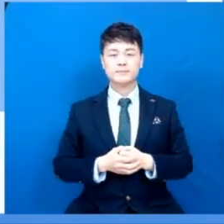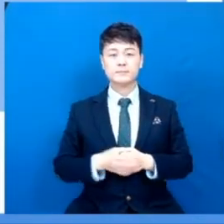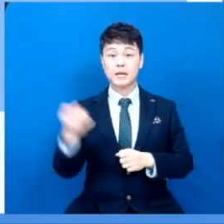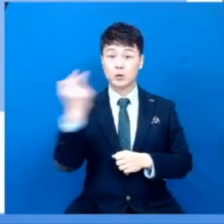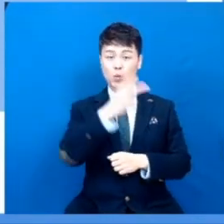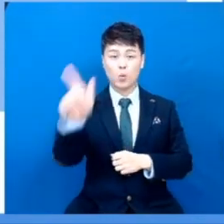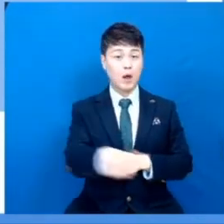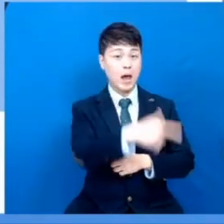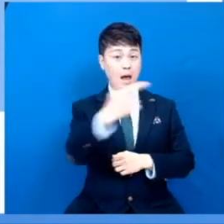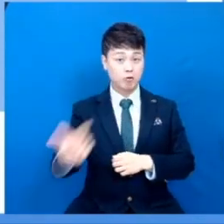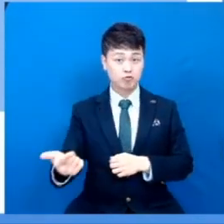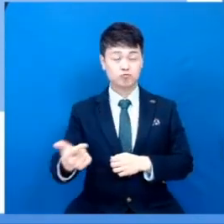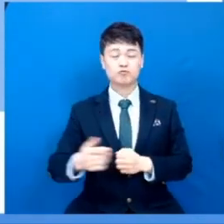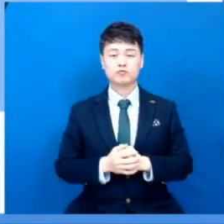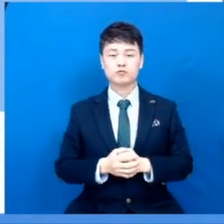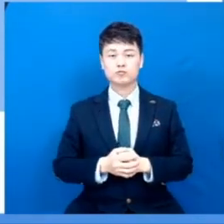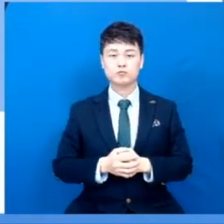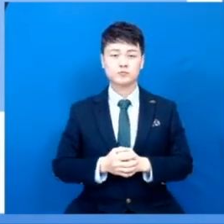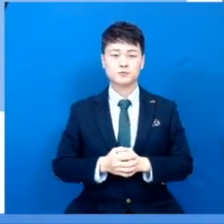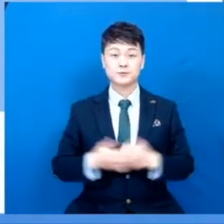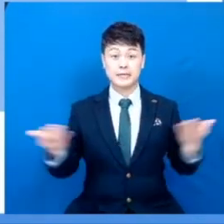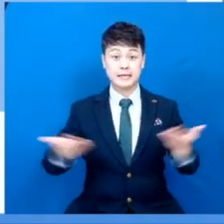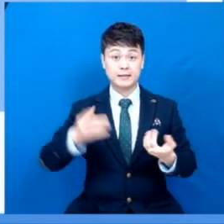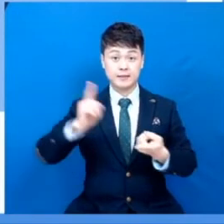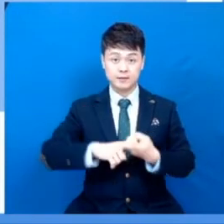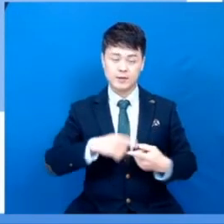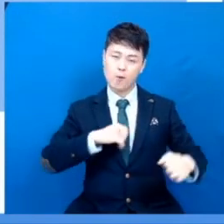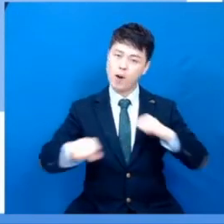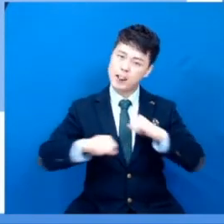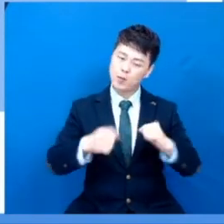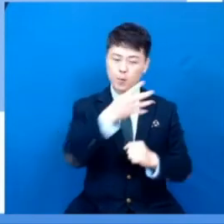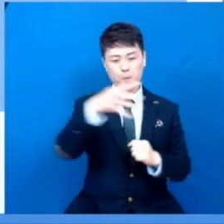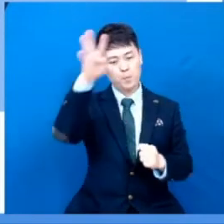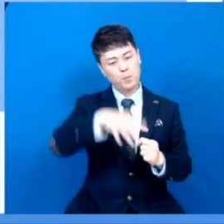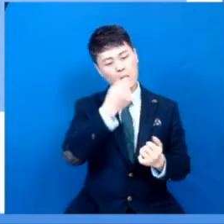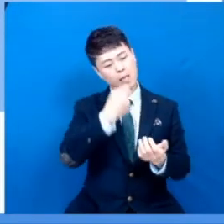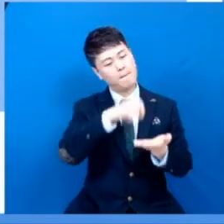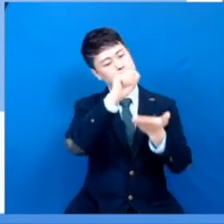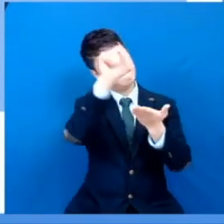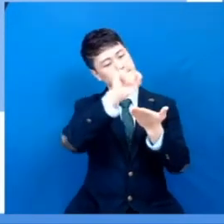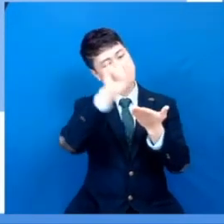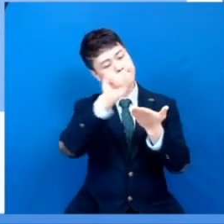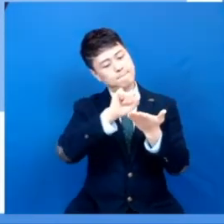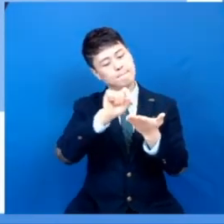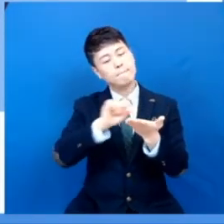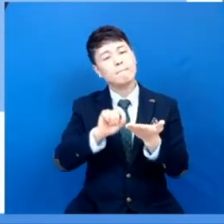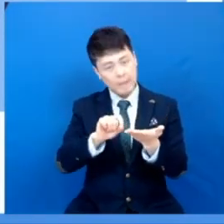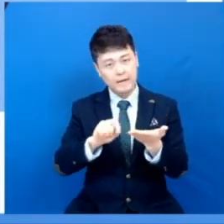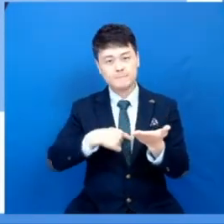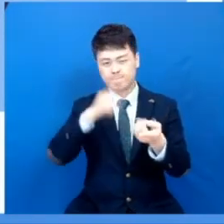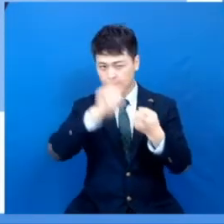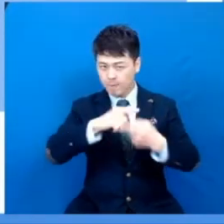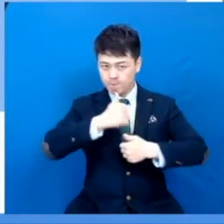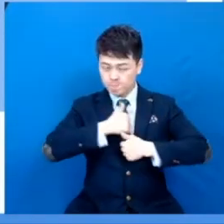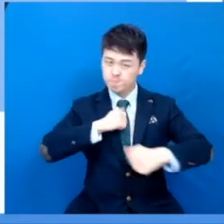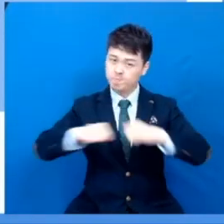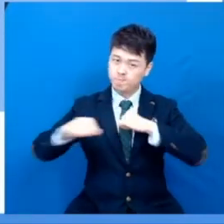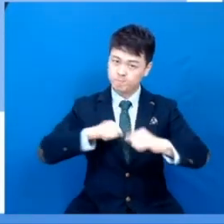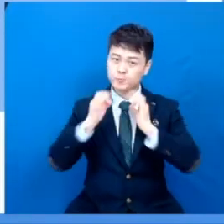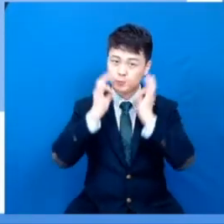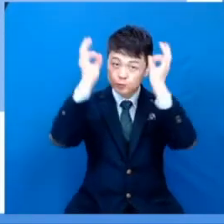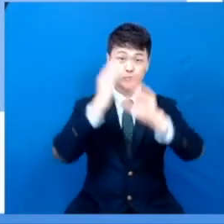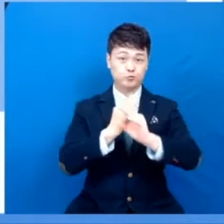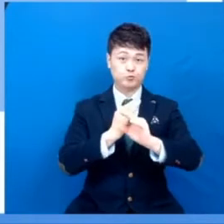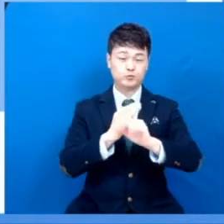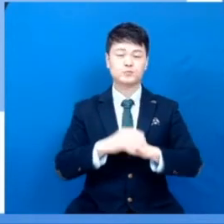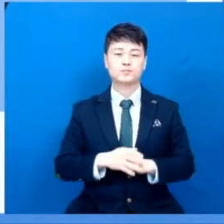또한 하루 일과에 대해 스스로 활동 표를 계획하고 일을 수행하고 있습니다 무엇보다